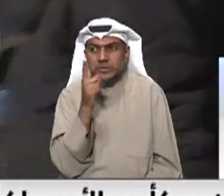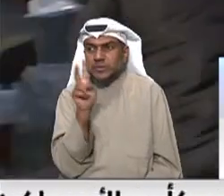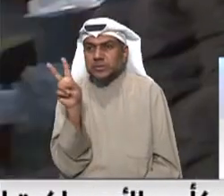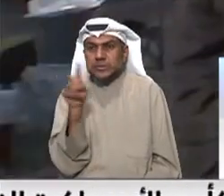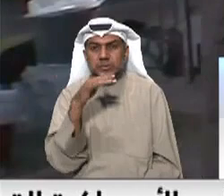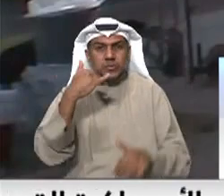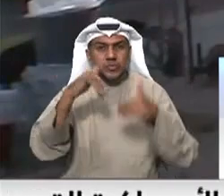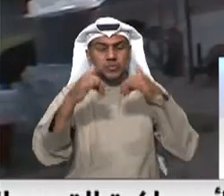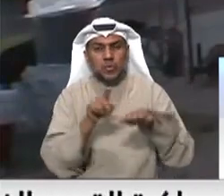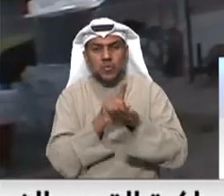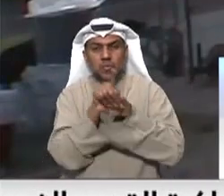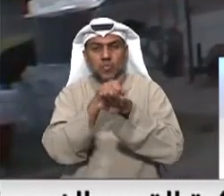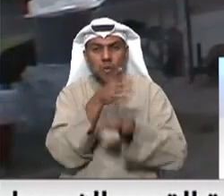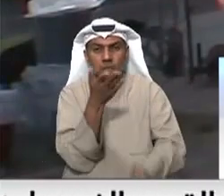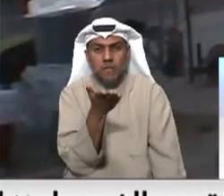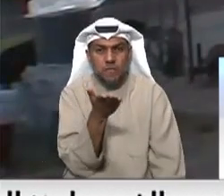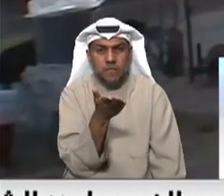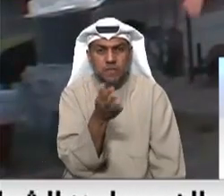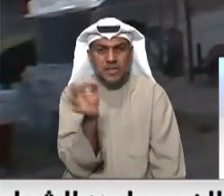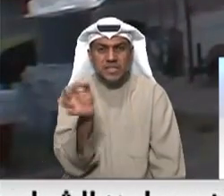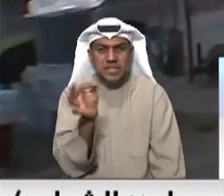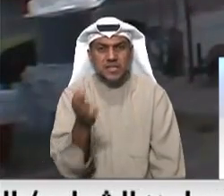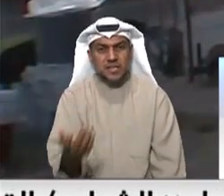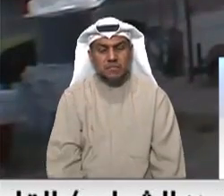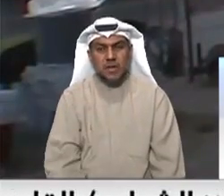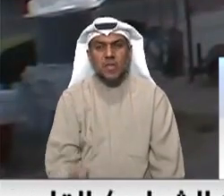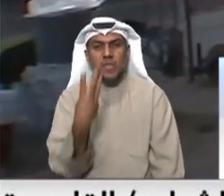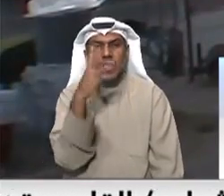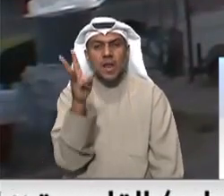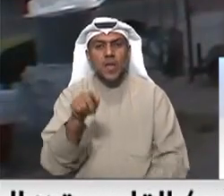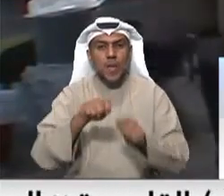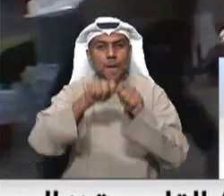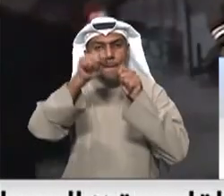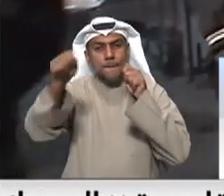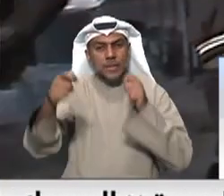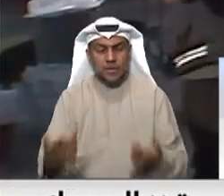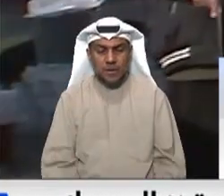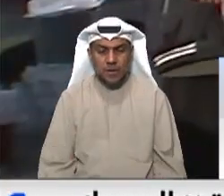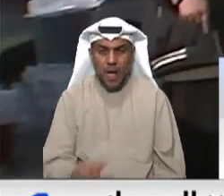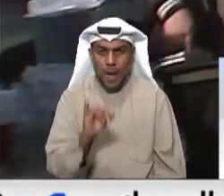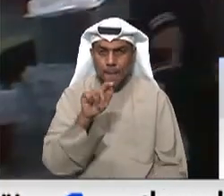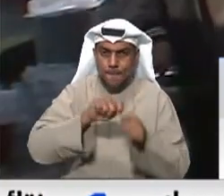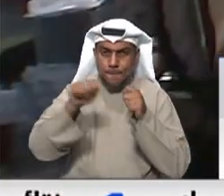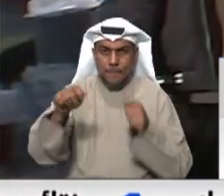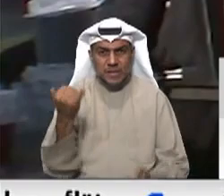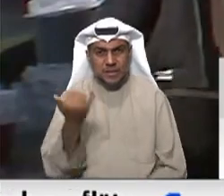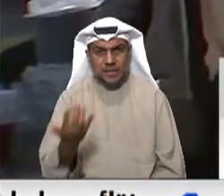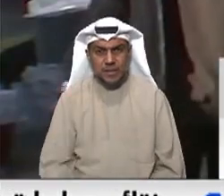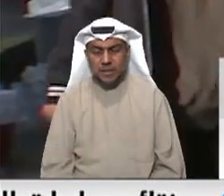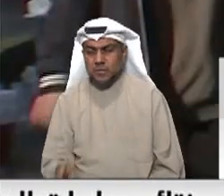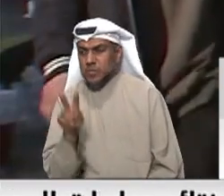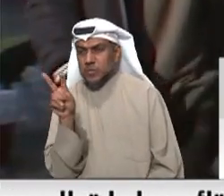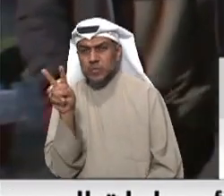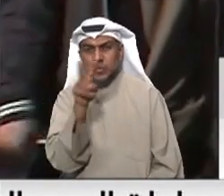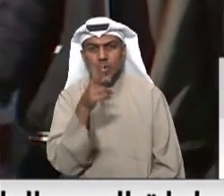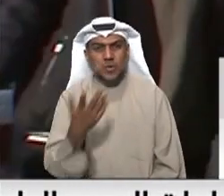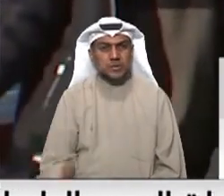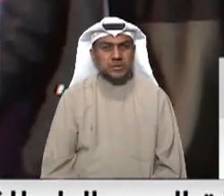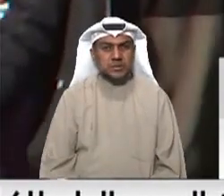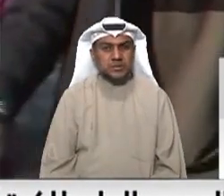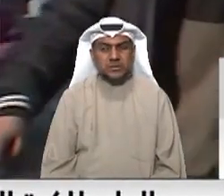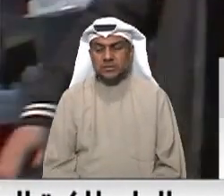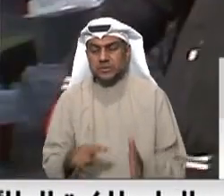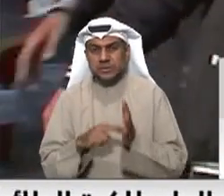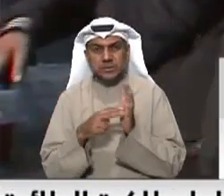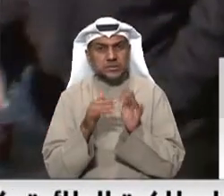لقينا الدبابه بعيد عننا يمكن 30 40 متر جسس كانت على الشارع طلاق من فوق